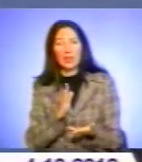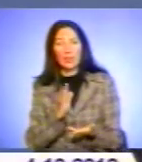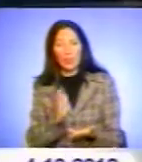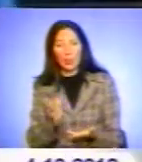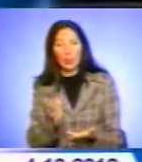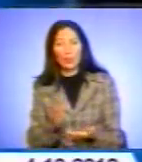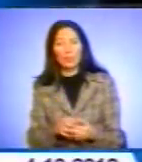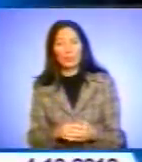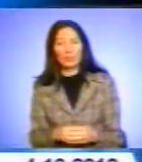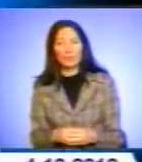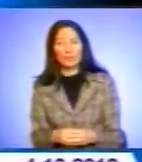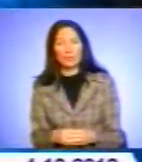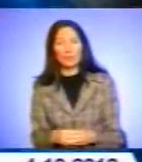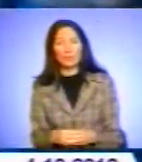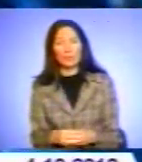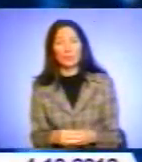будуть.